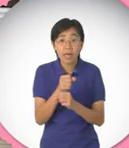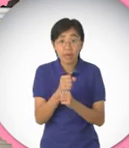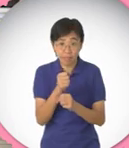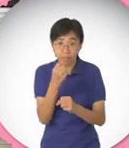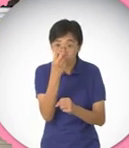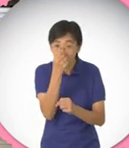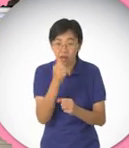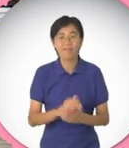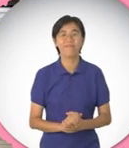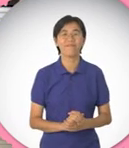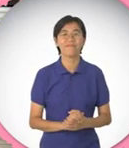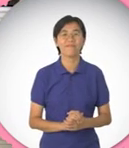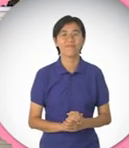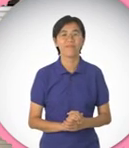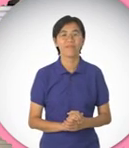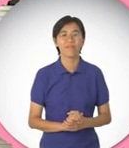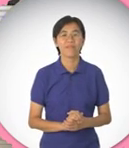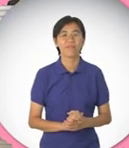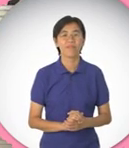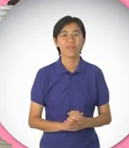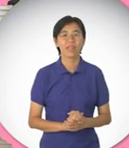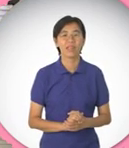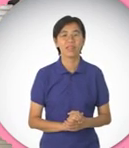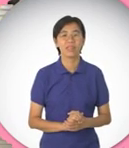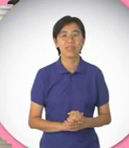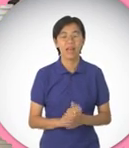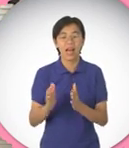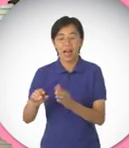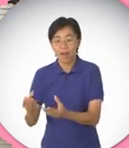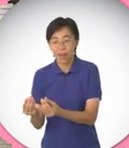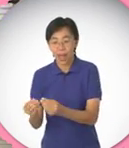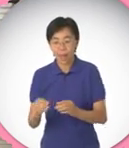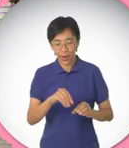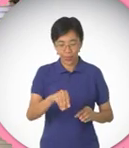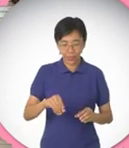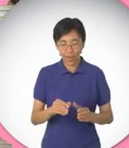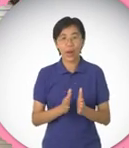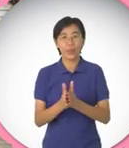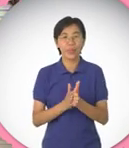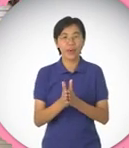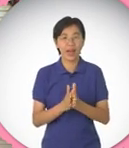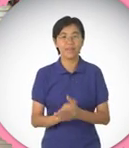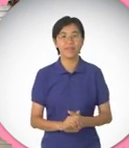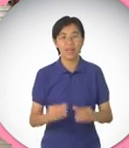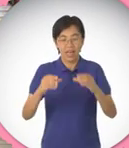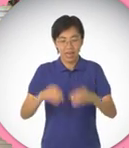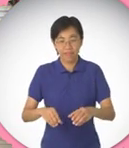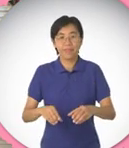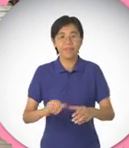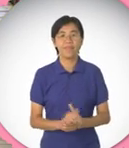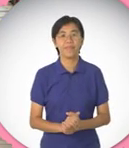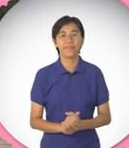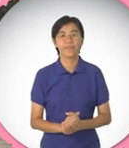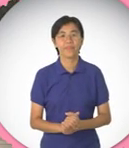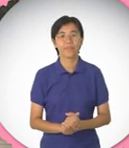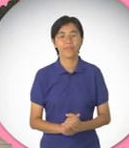้ครับ นะคะเอาแป้งลงนิดหน่อยพอนะคะแล้วก็เอาหน้าเรียบๆเนี่ยความลง เอาด้านเรียบไปข้างล่างใช่มั้ยครับ ตบเขานิดนึงแล้วก็ค